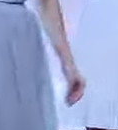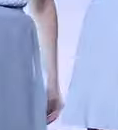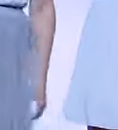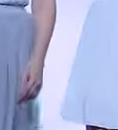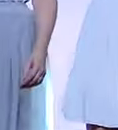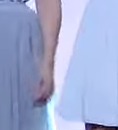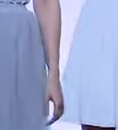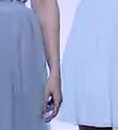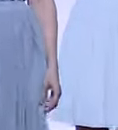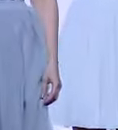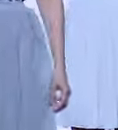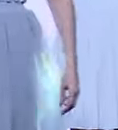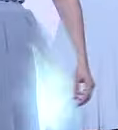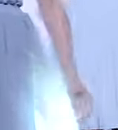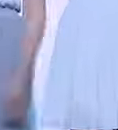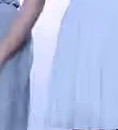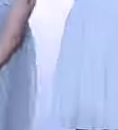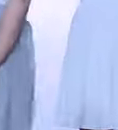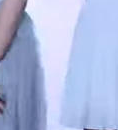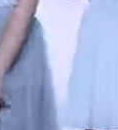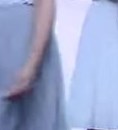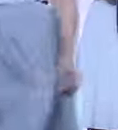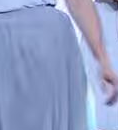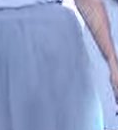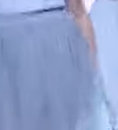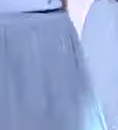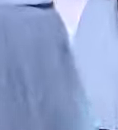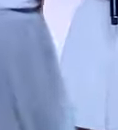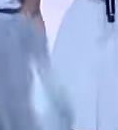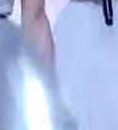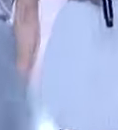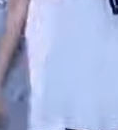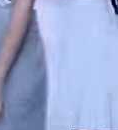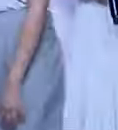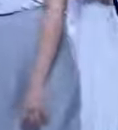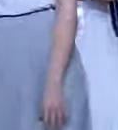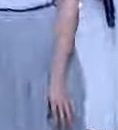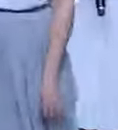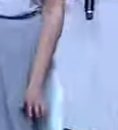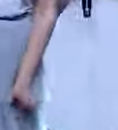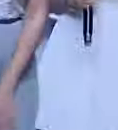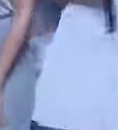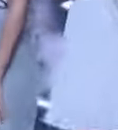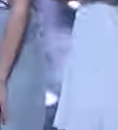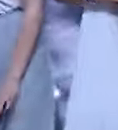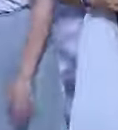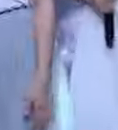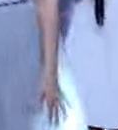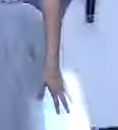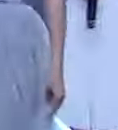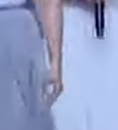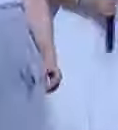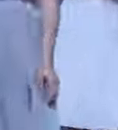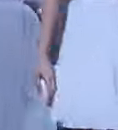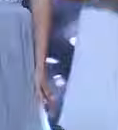wszystko, bo bardzo tego chcesz. Na szarym niebie rozpędź chmury złe,